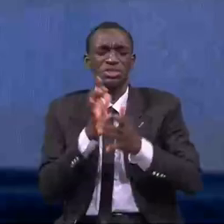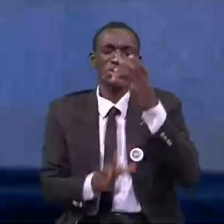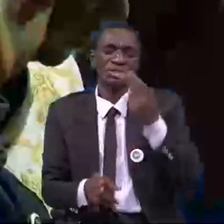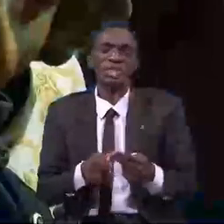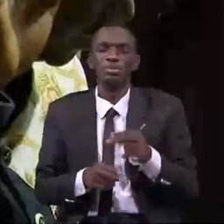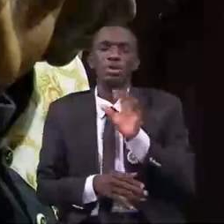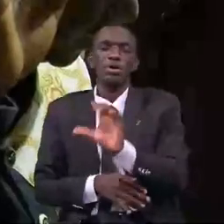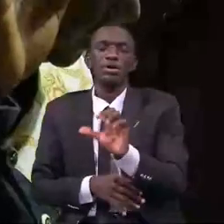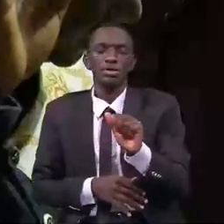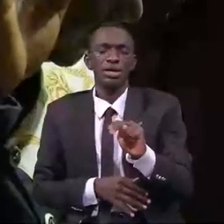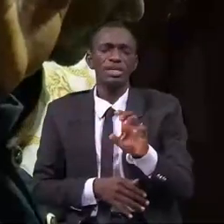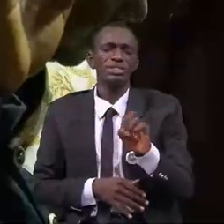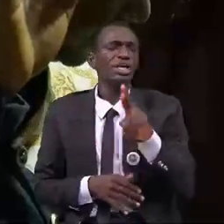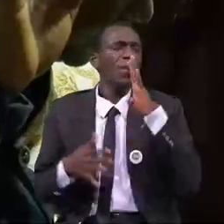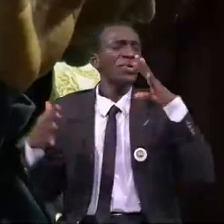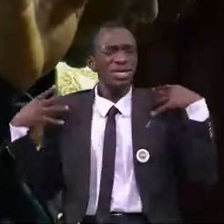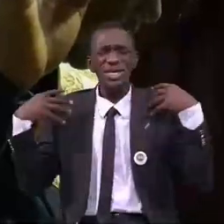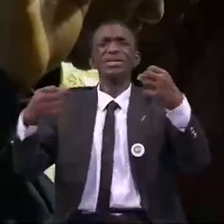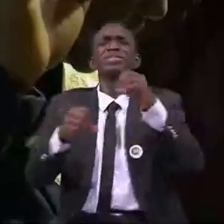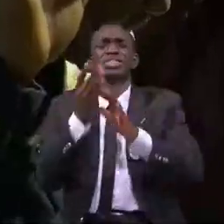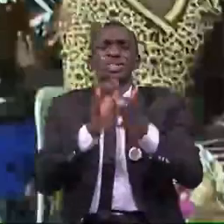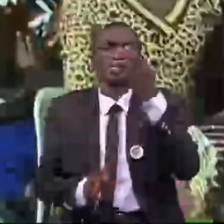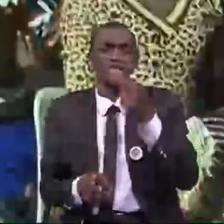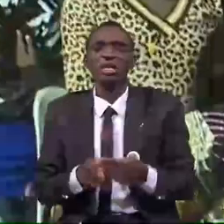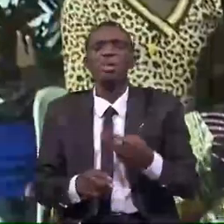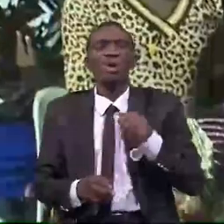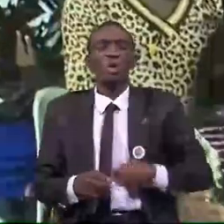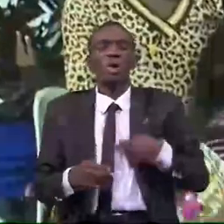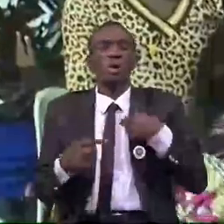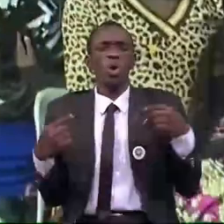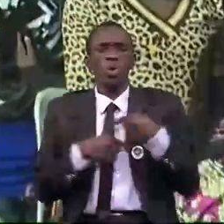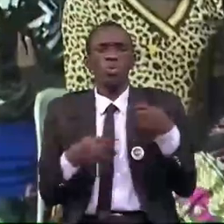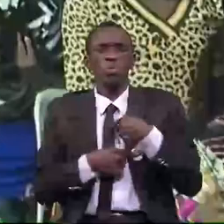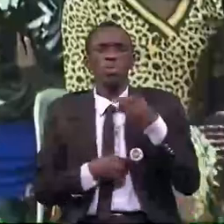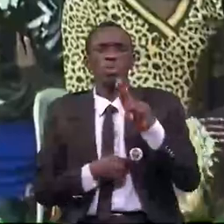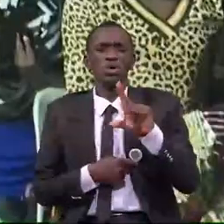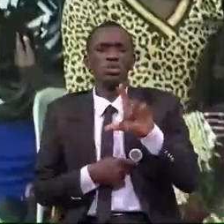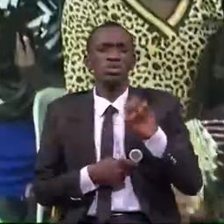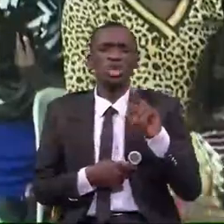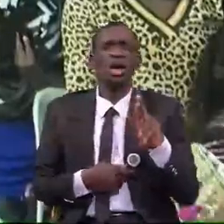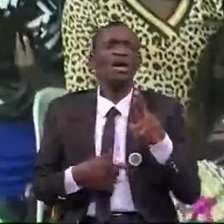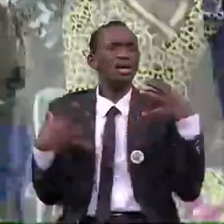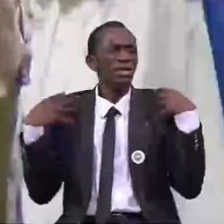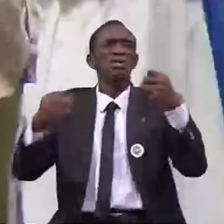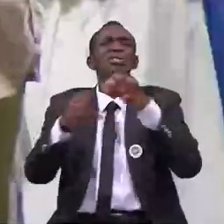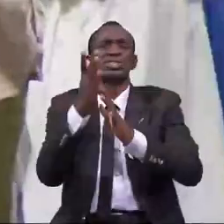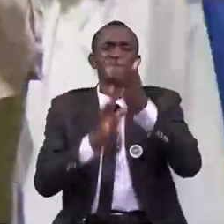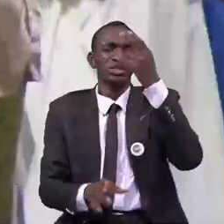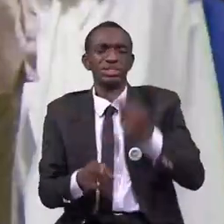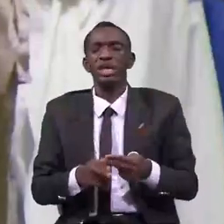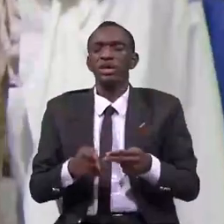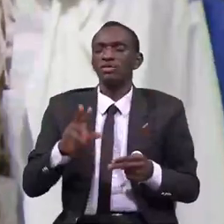monde que le cancer soit guéri que l'ulcère soit guéri que le fibrome